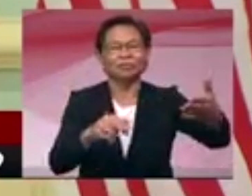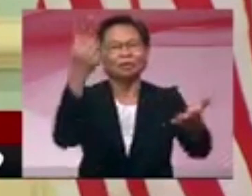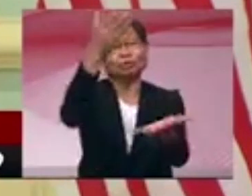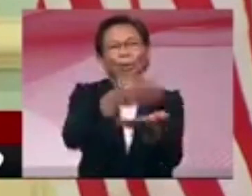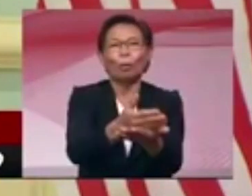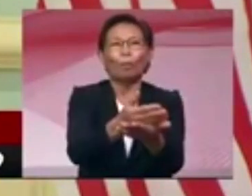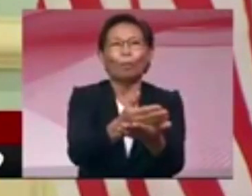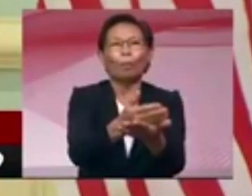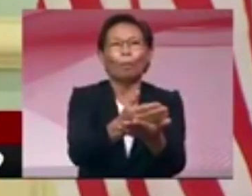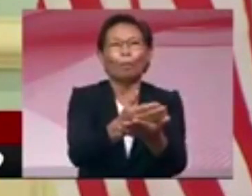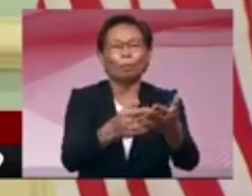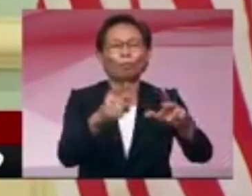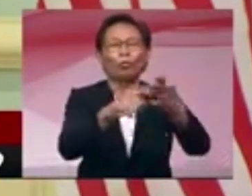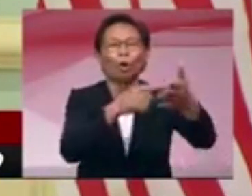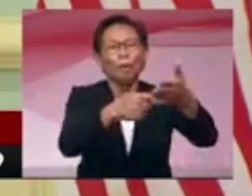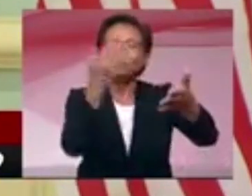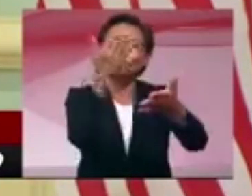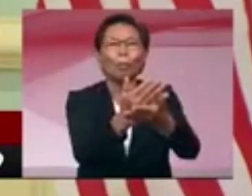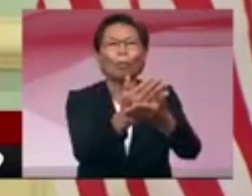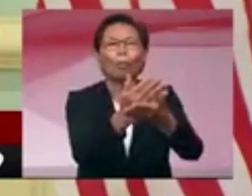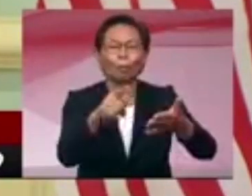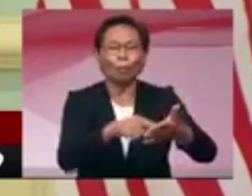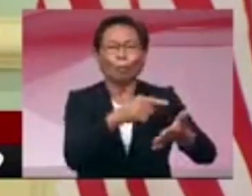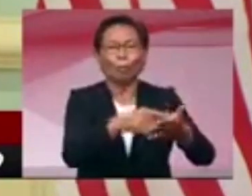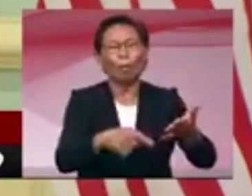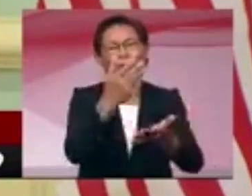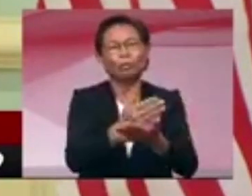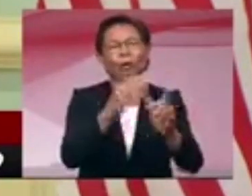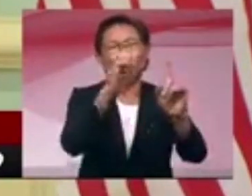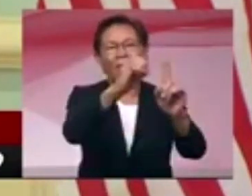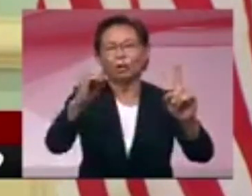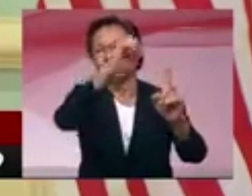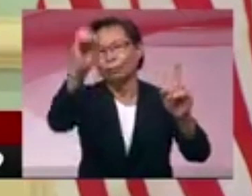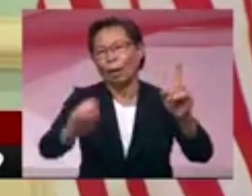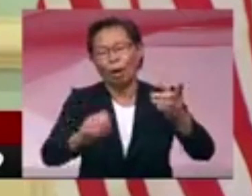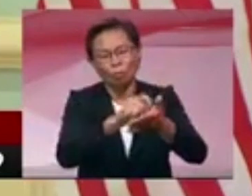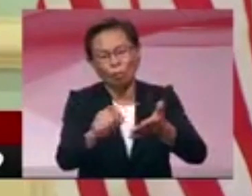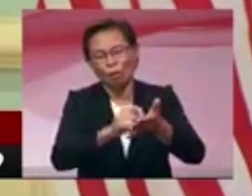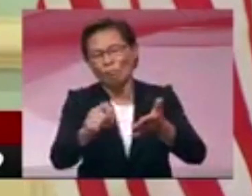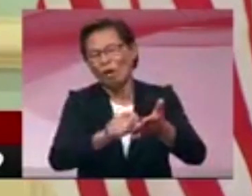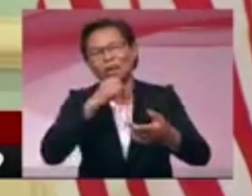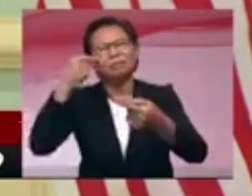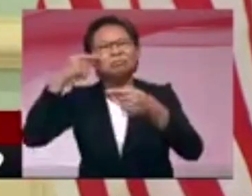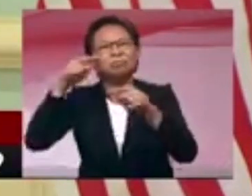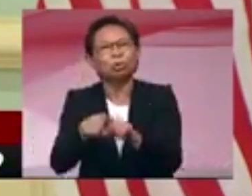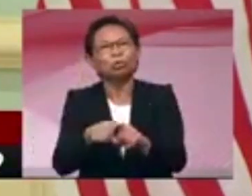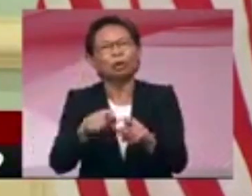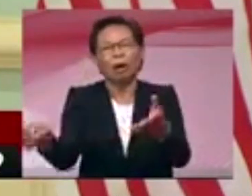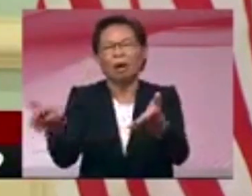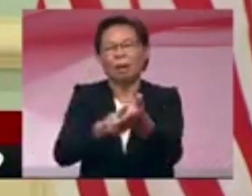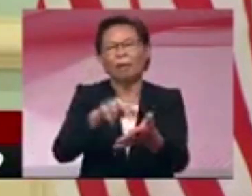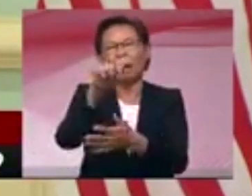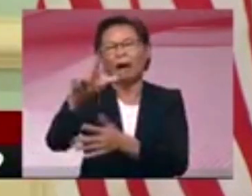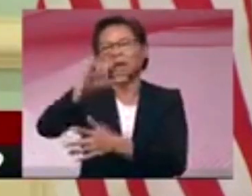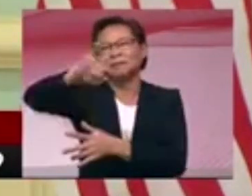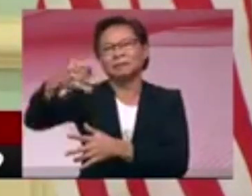stop komen yang semua hampir 100% komen ini tidak bersetuju dengan laporan